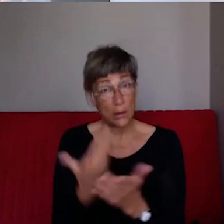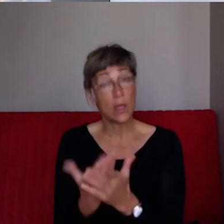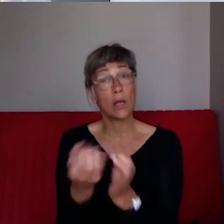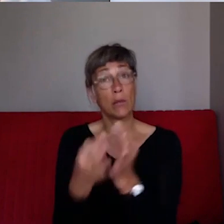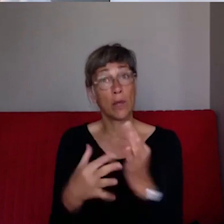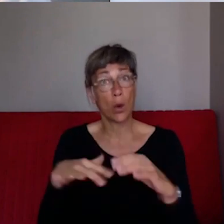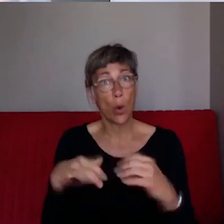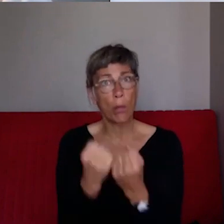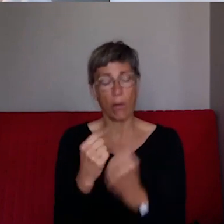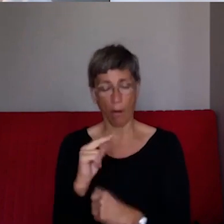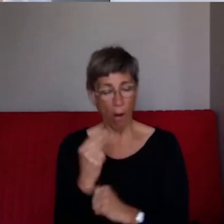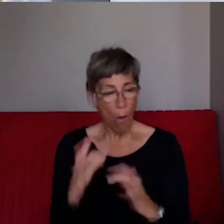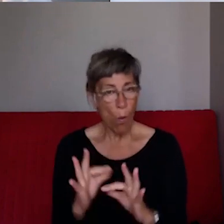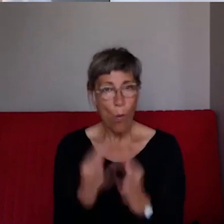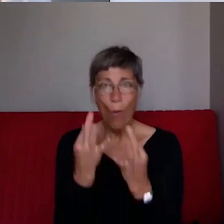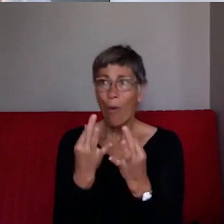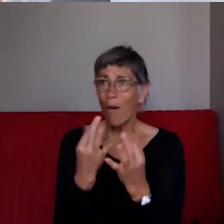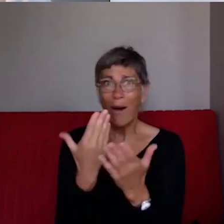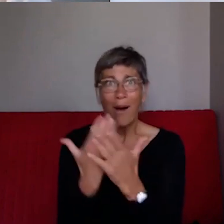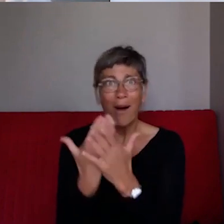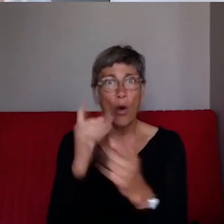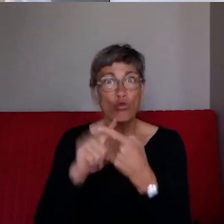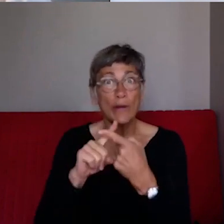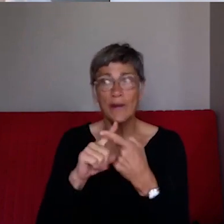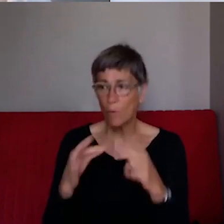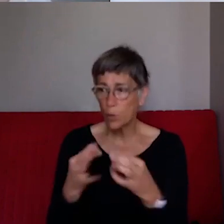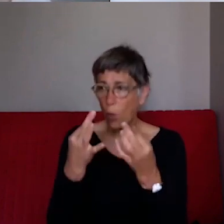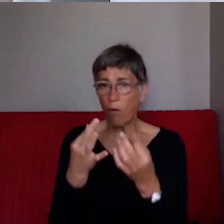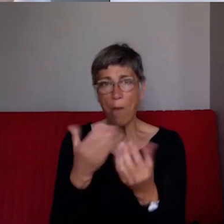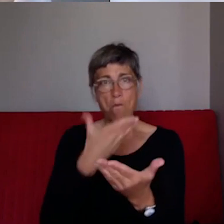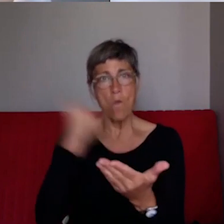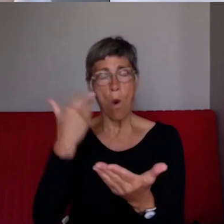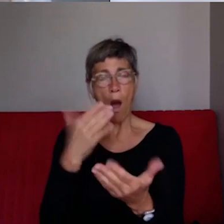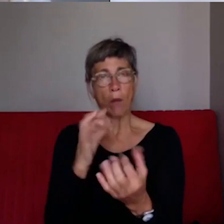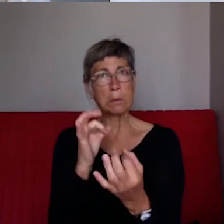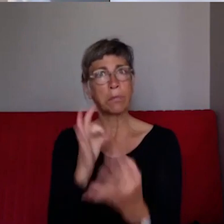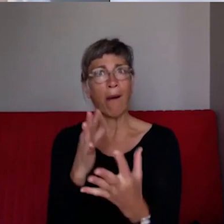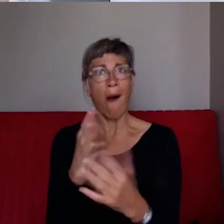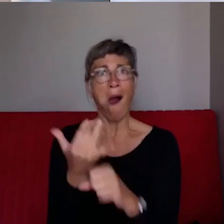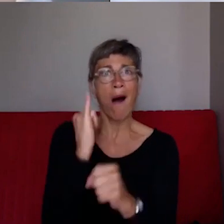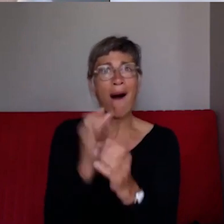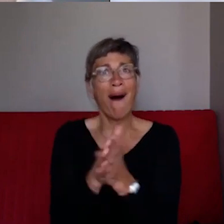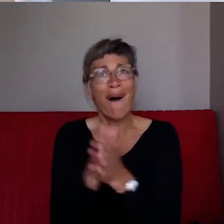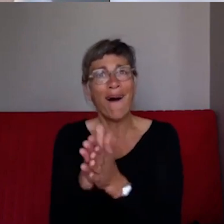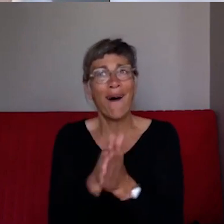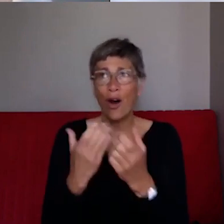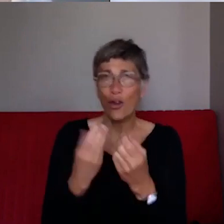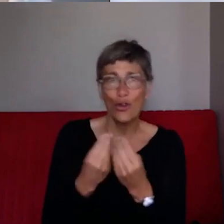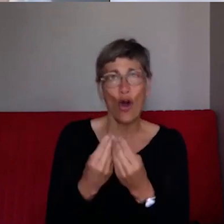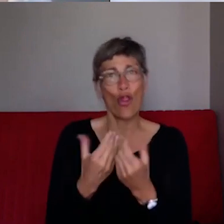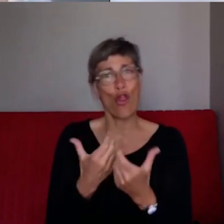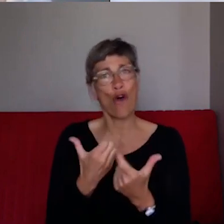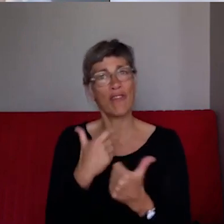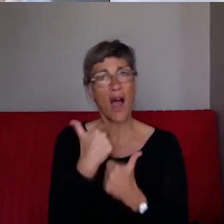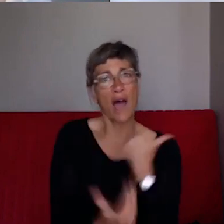des opportunités, avec son histoire, à trouver quelque chose qui nous plaît, qui nous donne envie d'avancer. Voilà, donc le